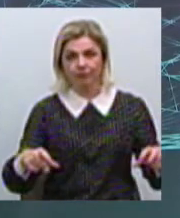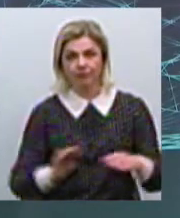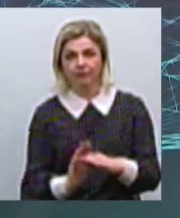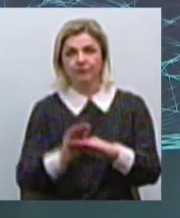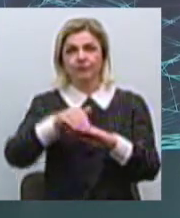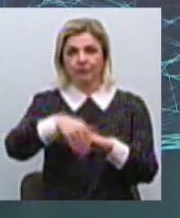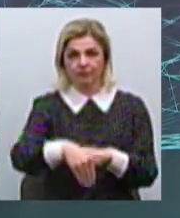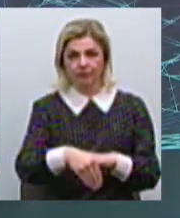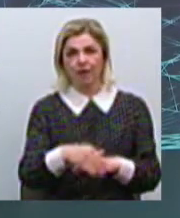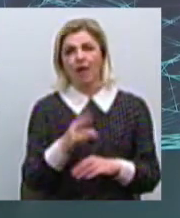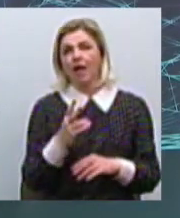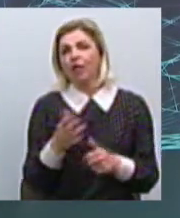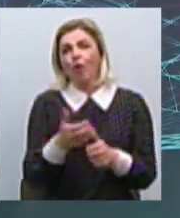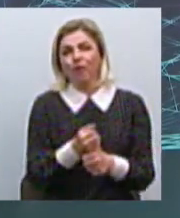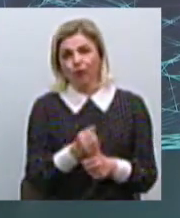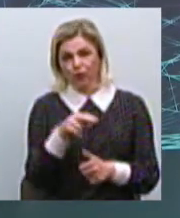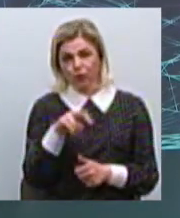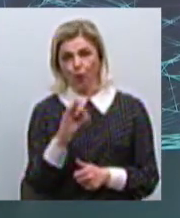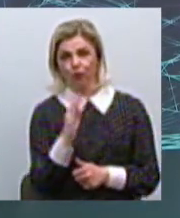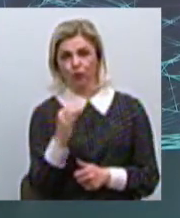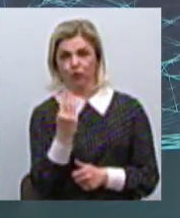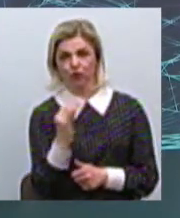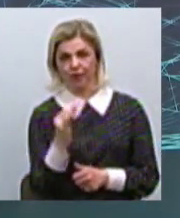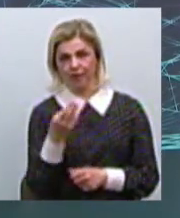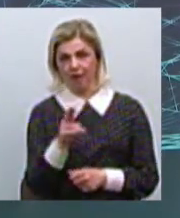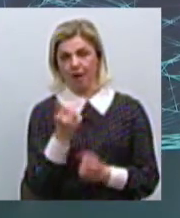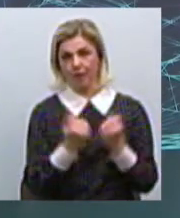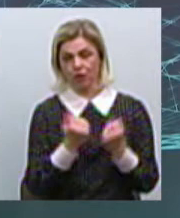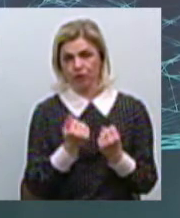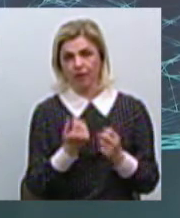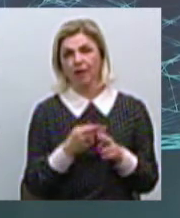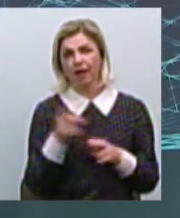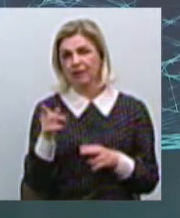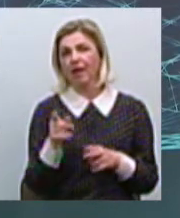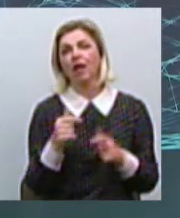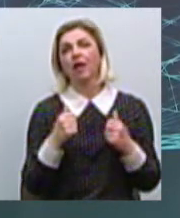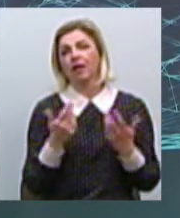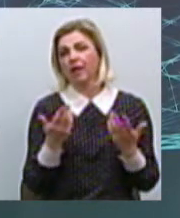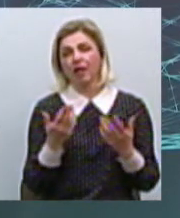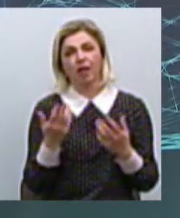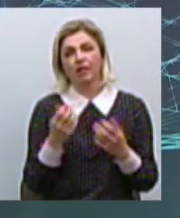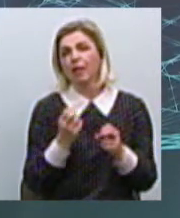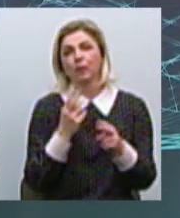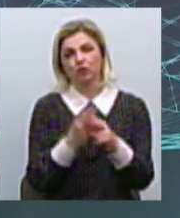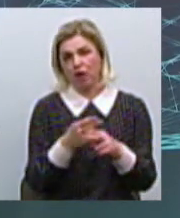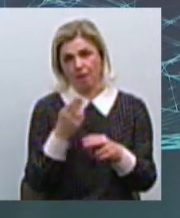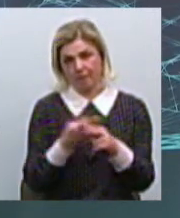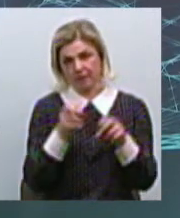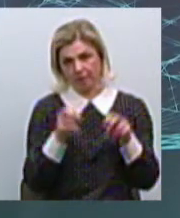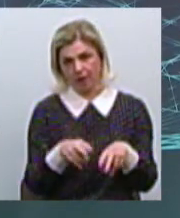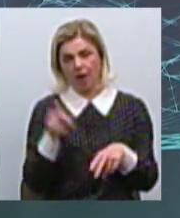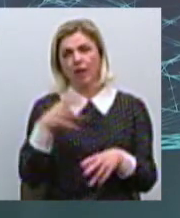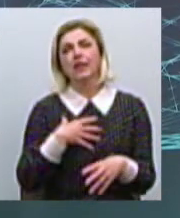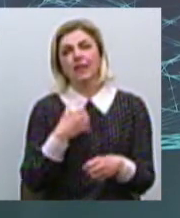там, не знаю, ловушки для машин, там якісь. Тобто це елемент пасивної безпеки. Але цей елемент, він